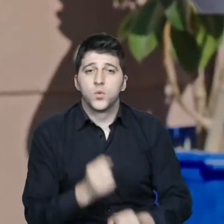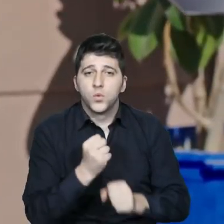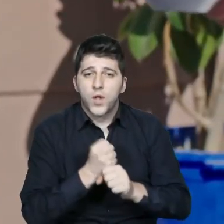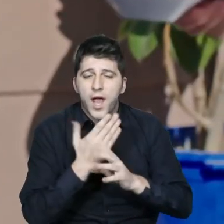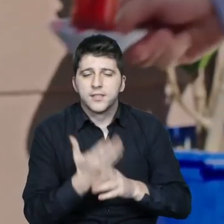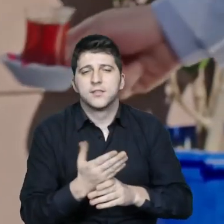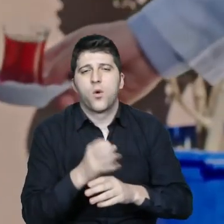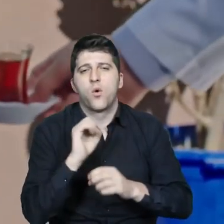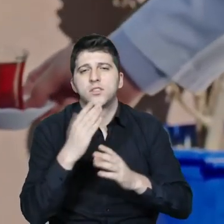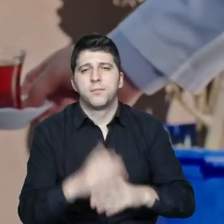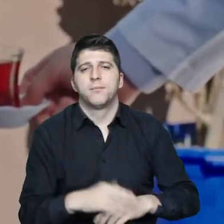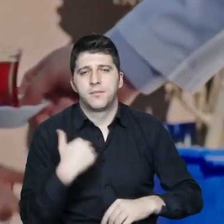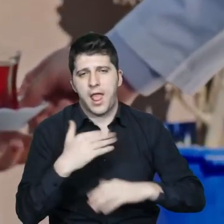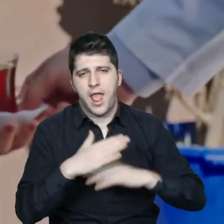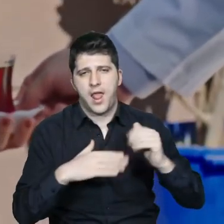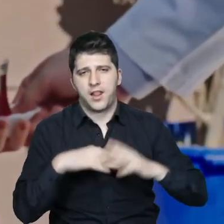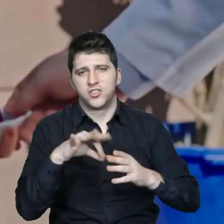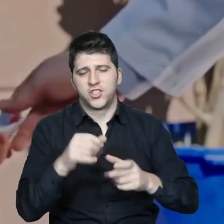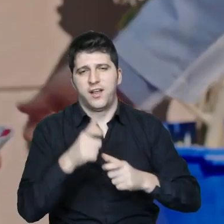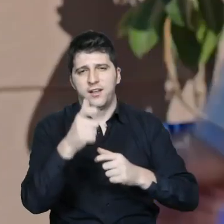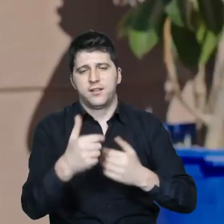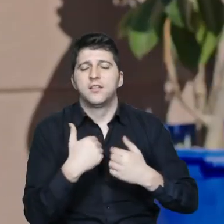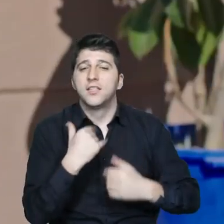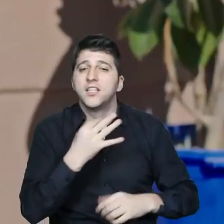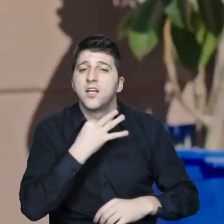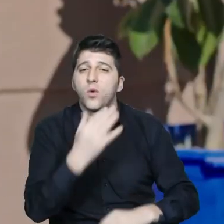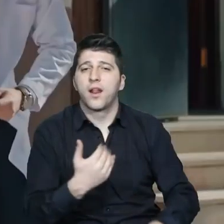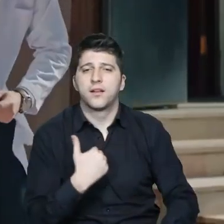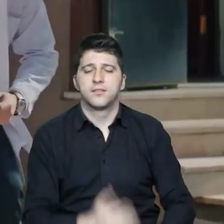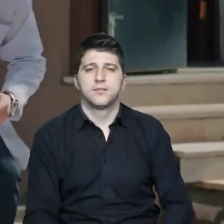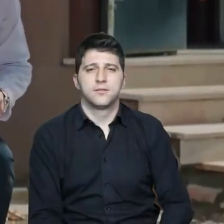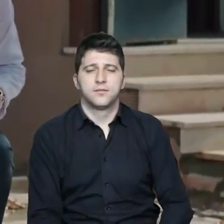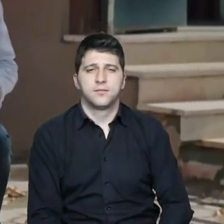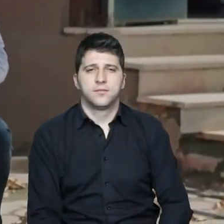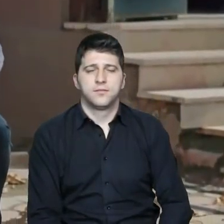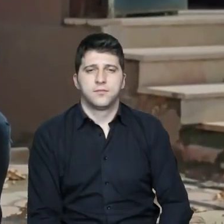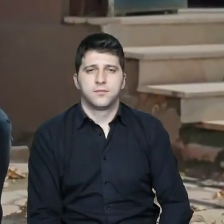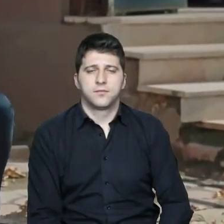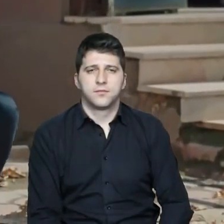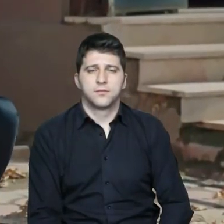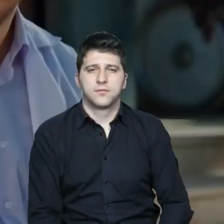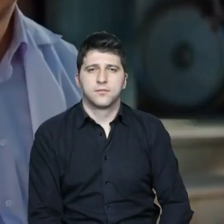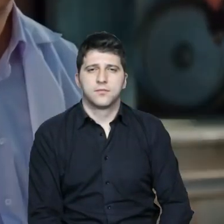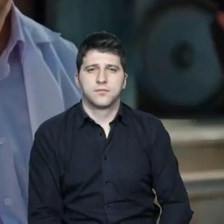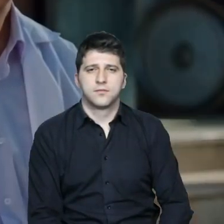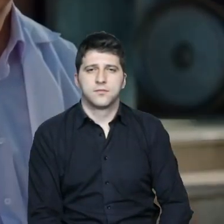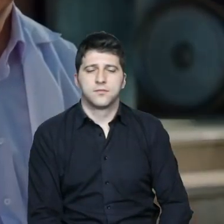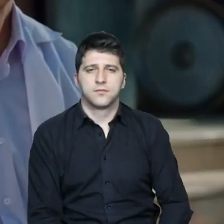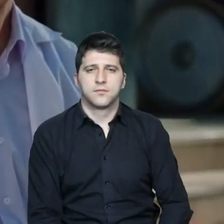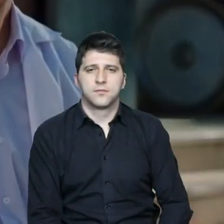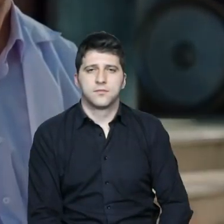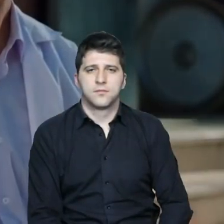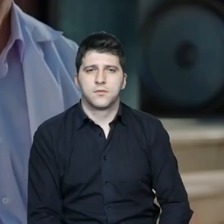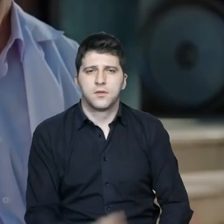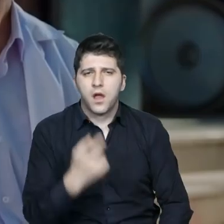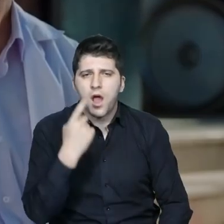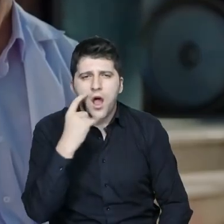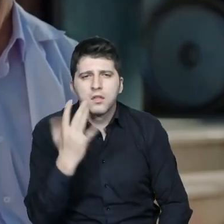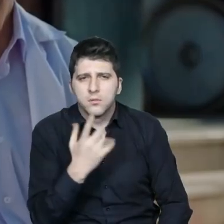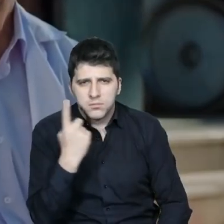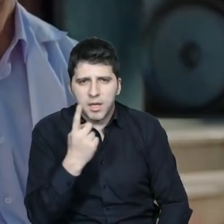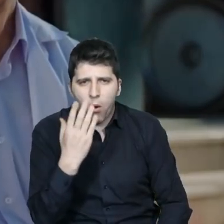Günaydın hocam. Kendi ellerimle çay doldum. Teşekkürler. Burcu'nun yanına oturdu. Hayırdır? Ya